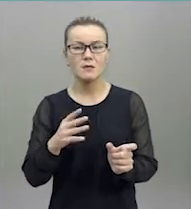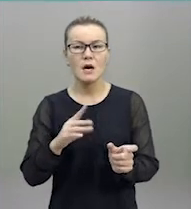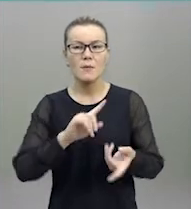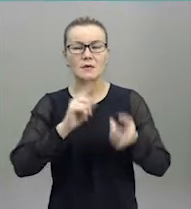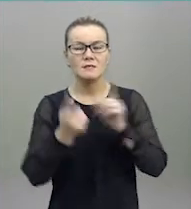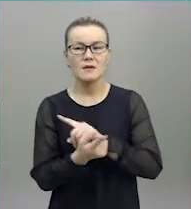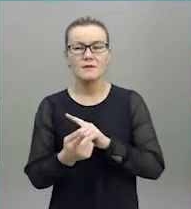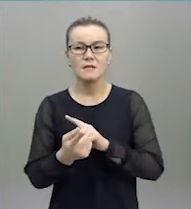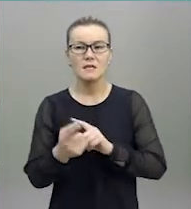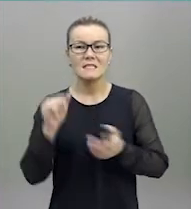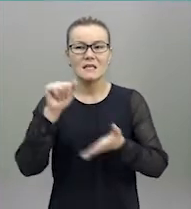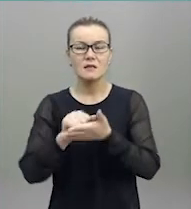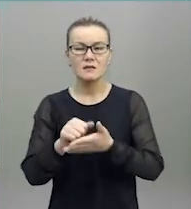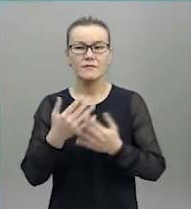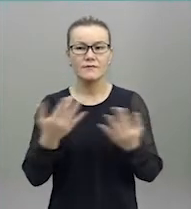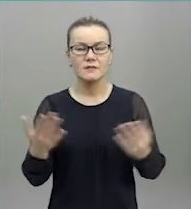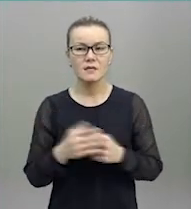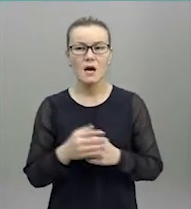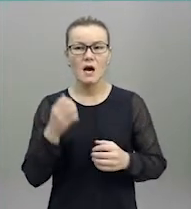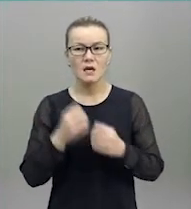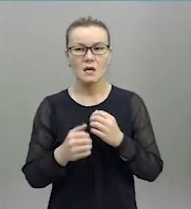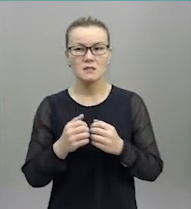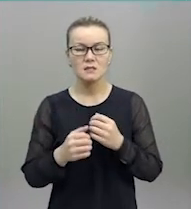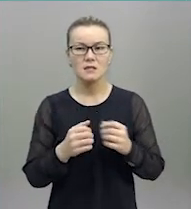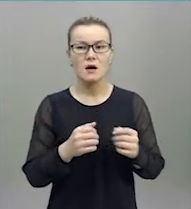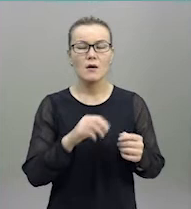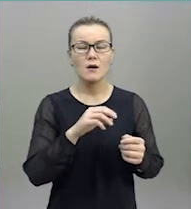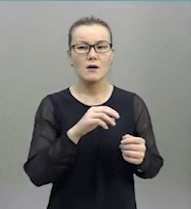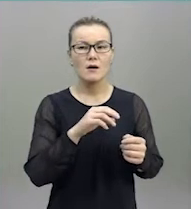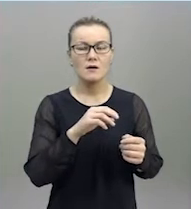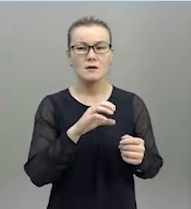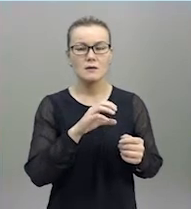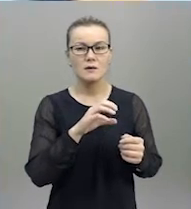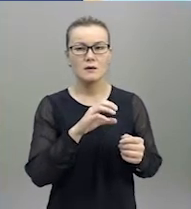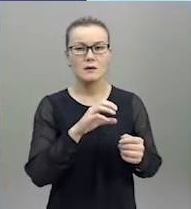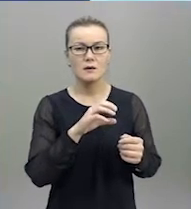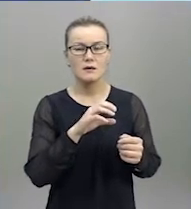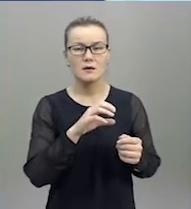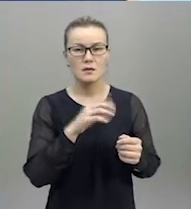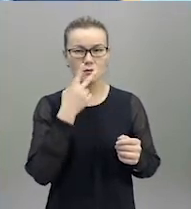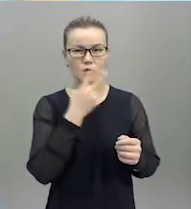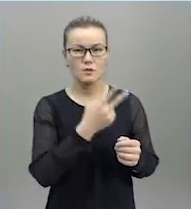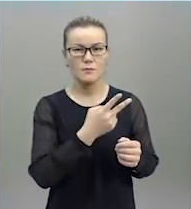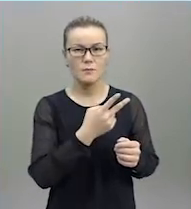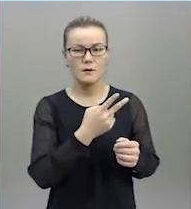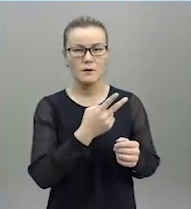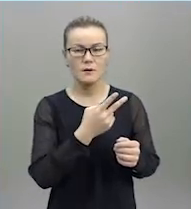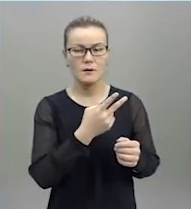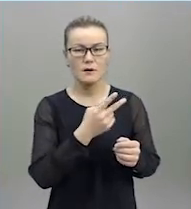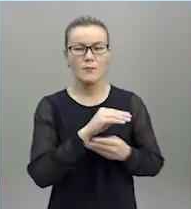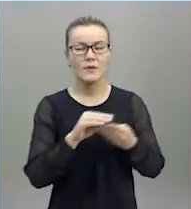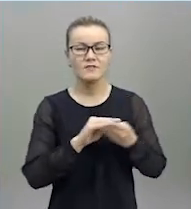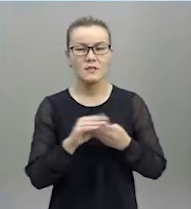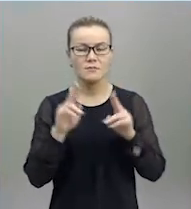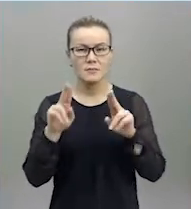стандартном виде то есть каждый одночлен привести к стандартному виду смотрим а заодно и повторим